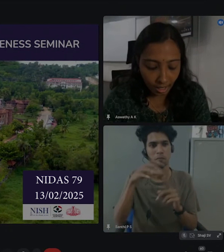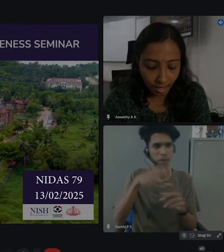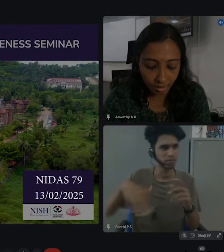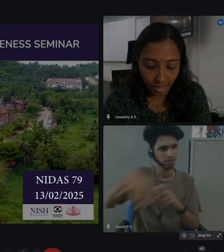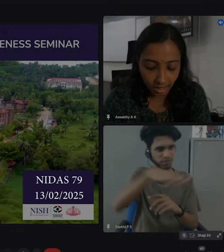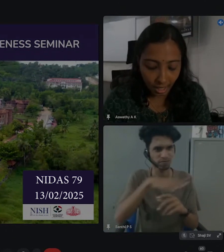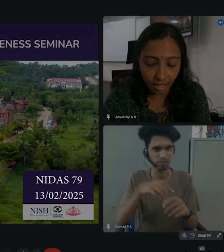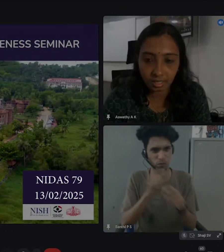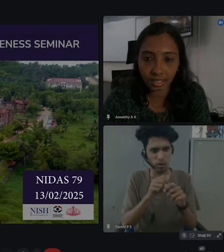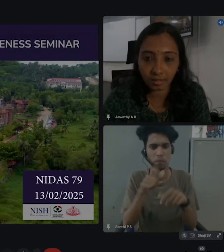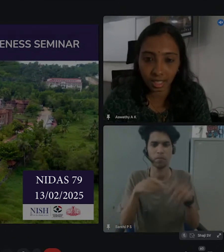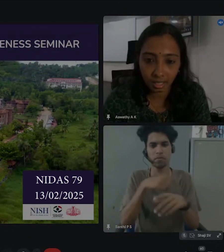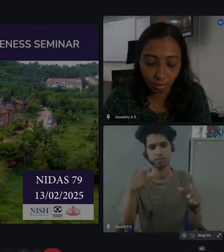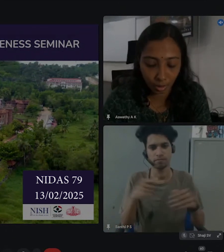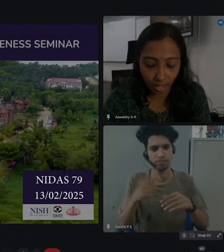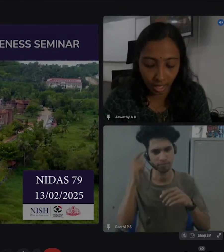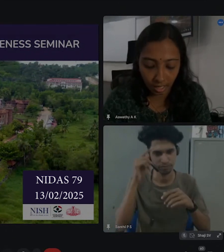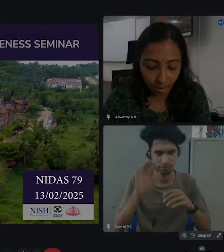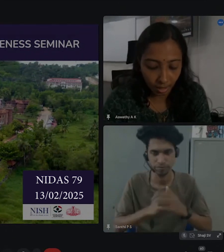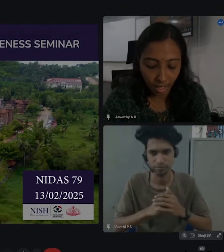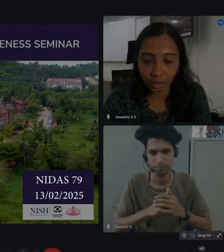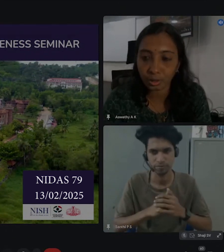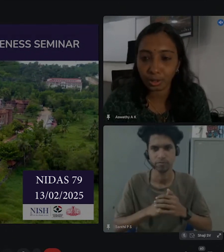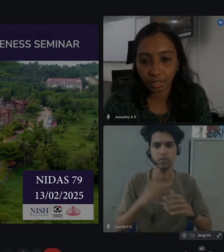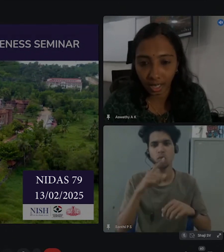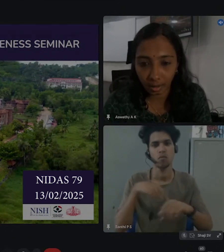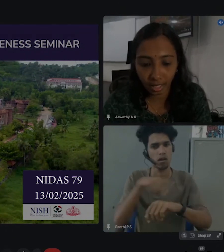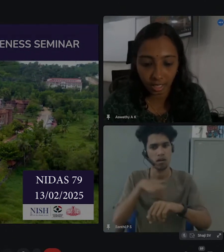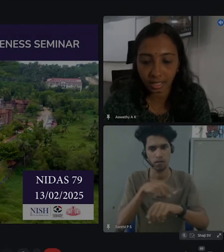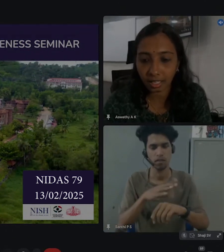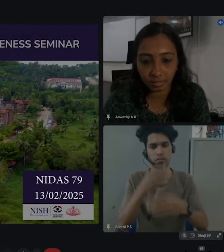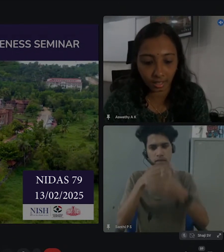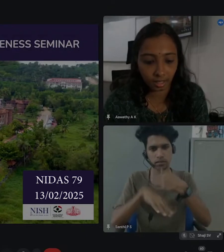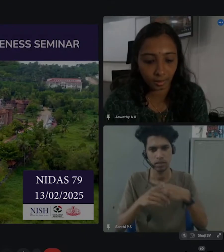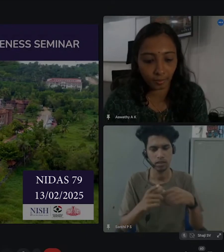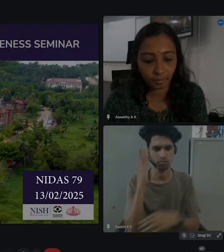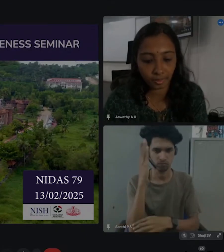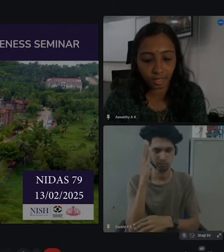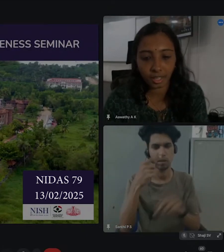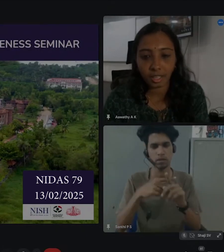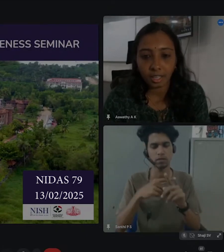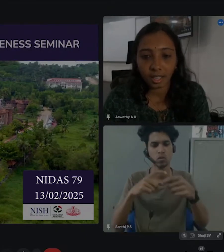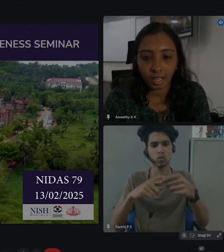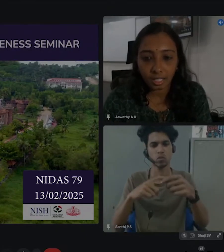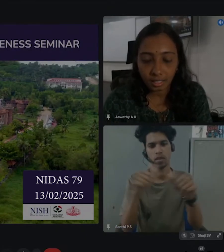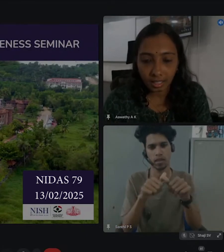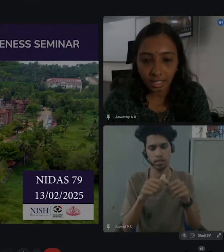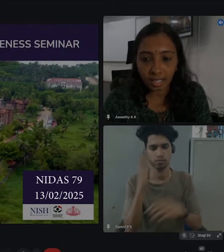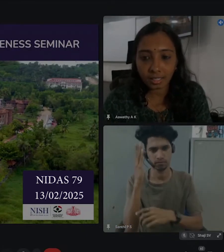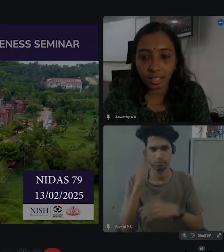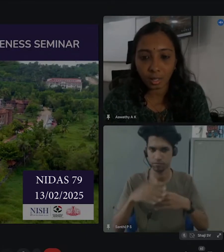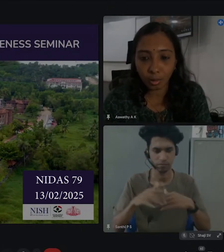മണിക്കൂർ നീണ്ടു നിൽക്കുന്ന സെഷനിൽ തിരഞ്ഞെടുത്ത വിഷയത്തെക്കുറിച്ചുള്ള ക്ലാസ് ചോദ്യോത്തരവേളയുമായിട്ടാണ് നടത്തിവരുന്നത്.